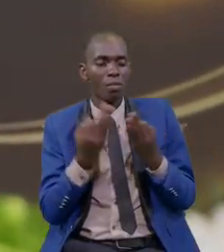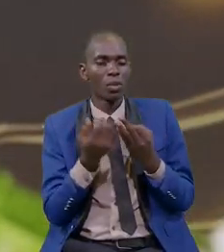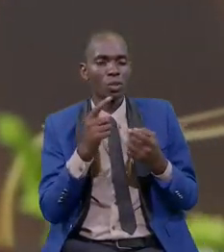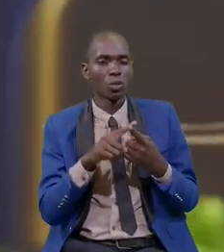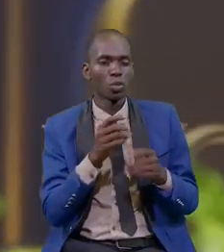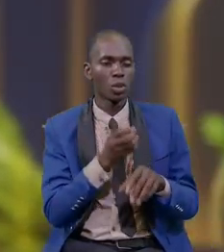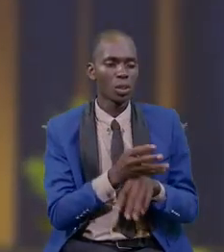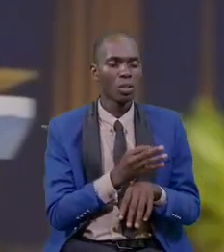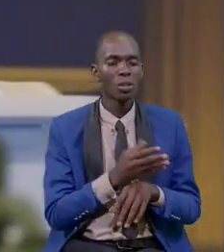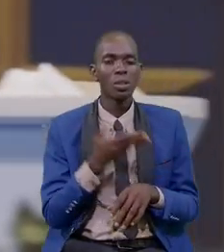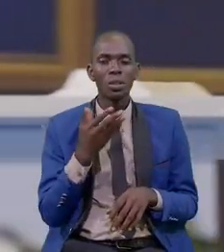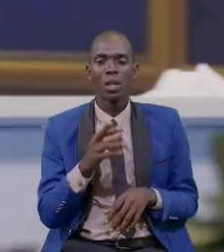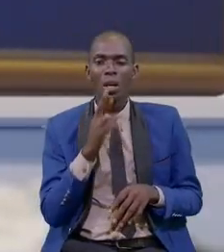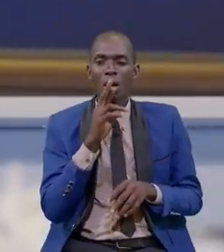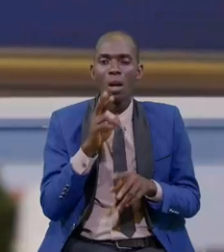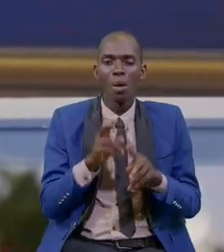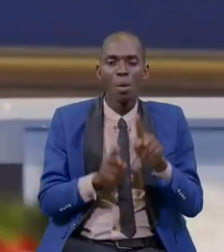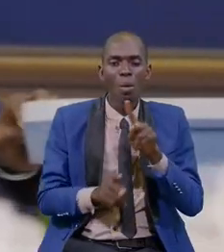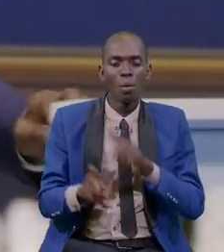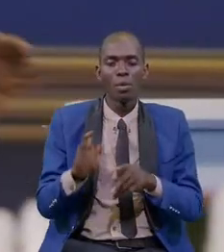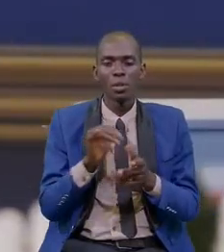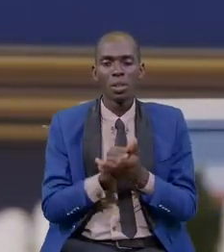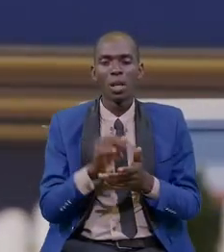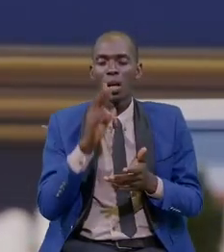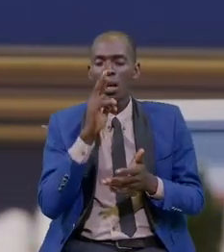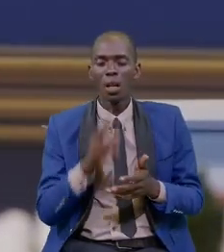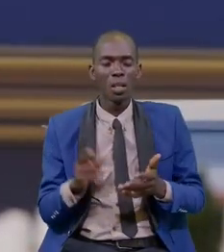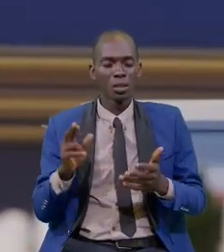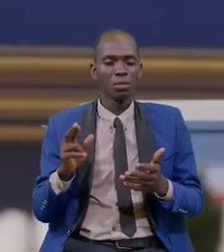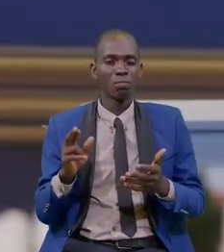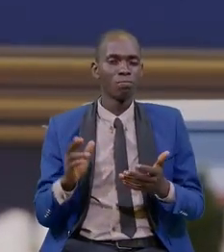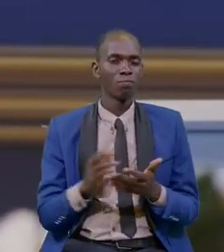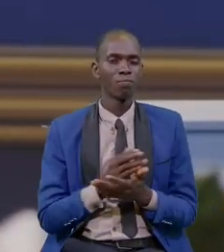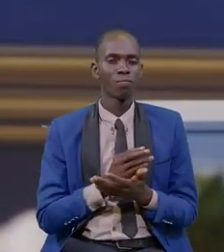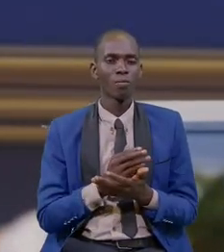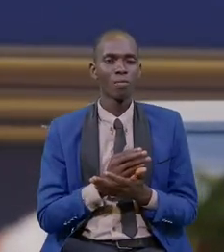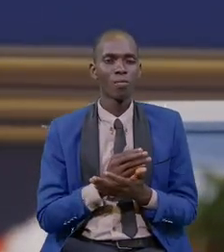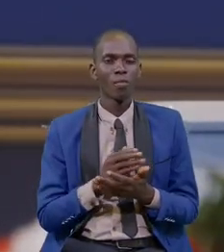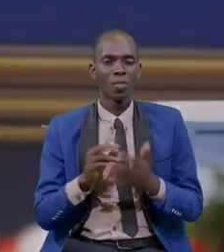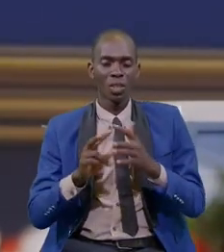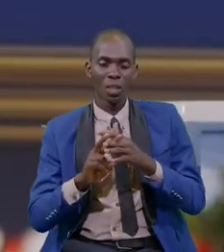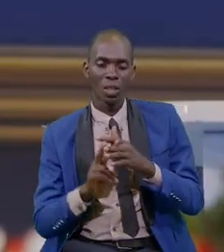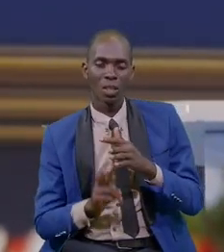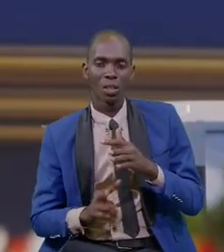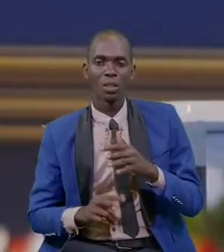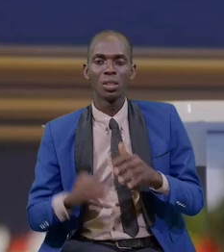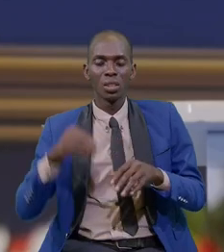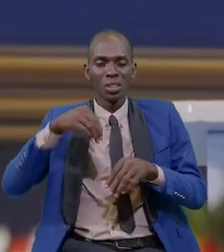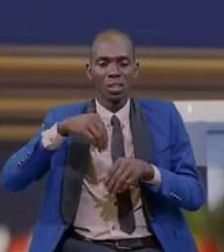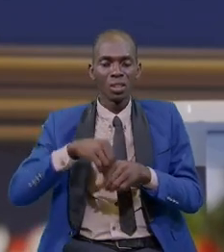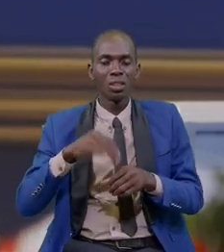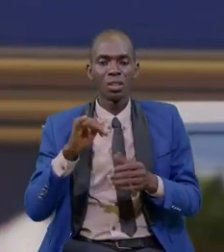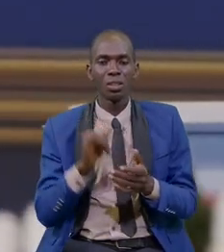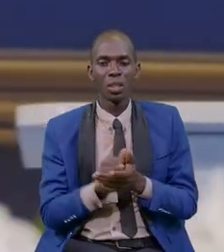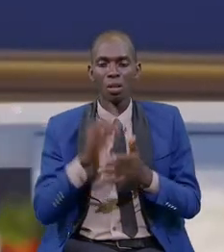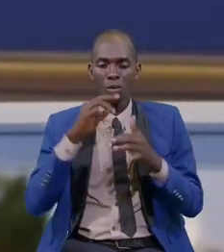conseiller. Il y a des gens qui sont en train de s'enfoncer dans l'océan de la vie. Nous devons nous plonger dans l'océan pour